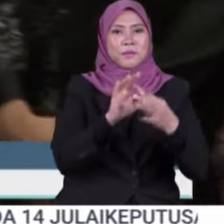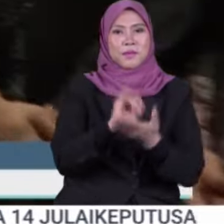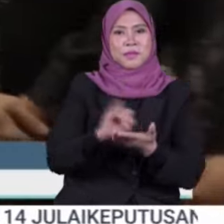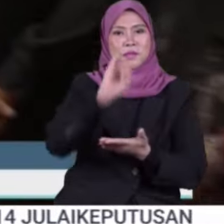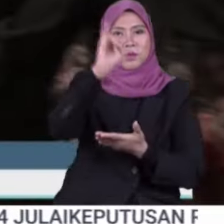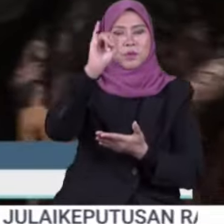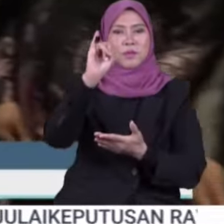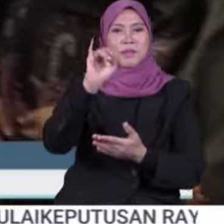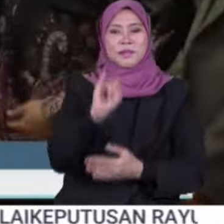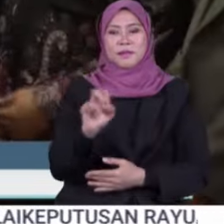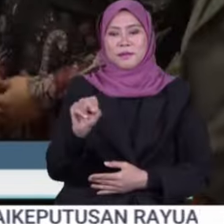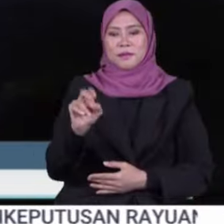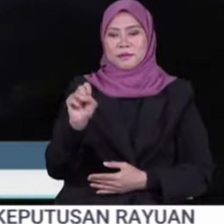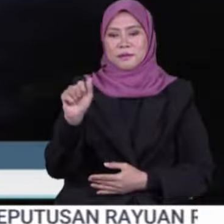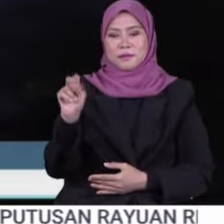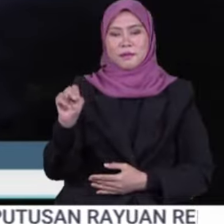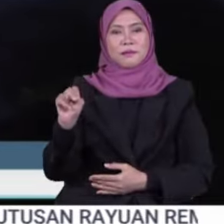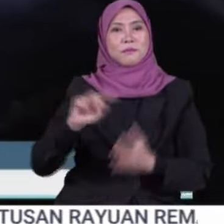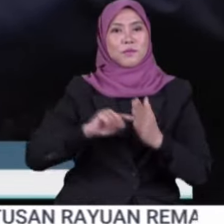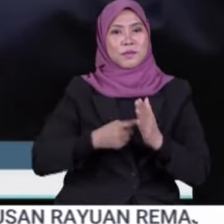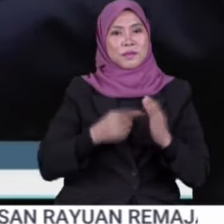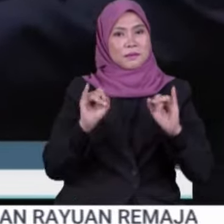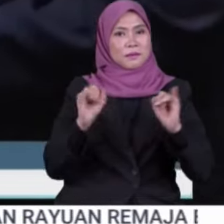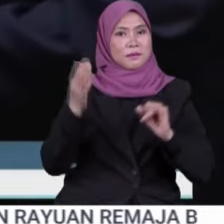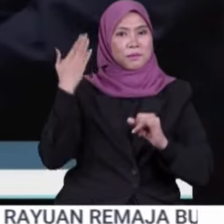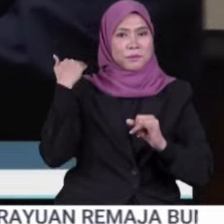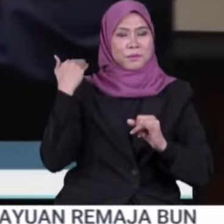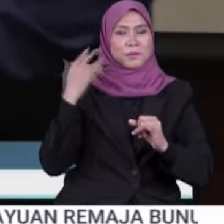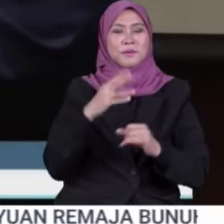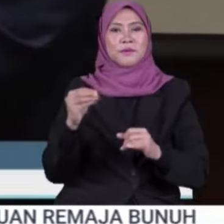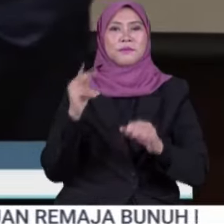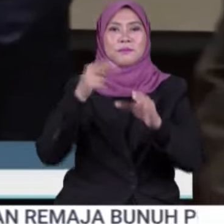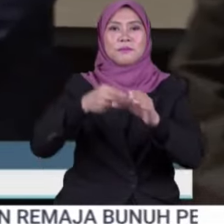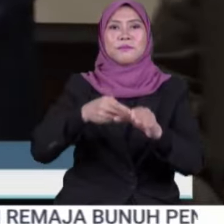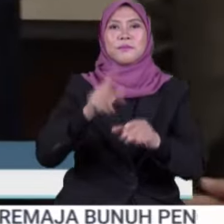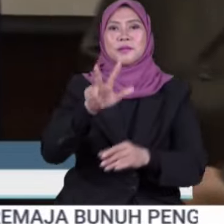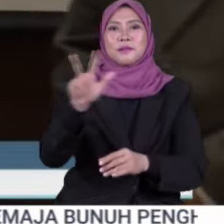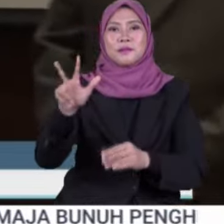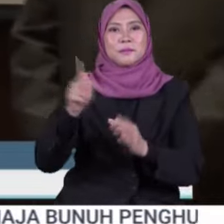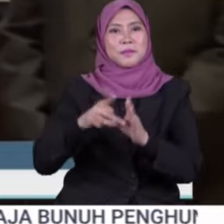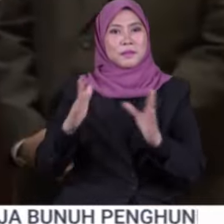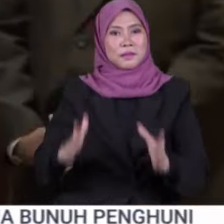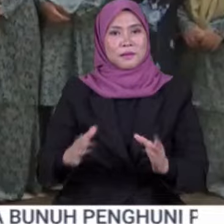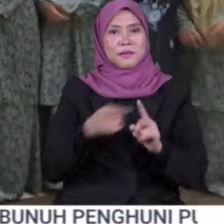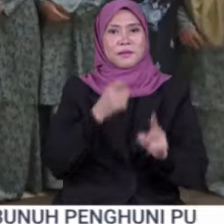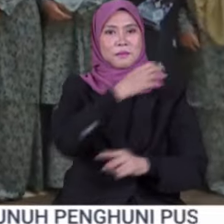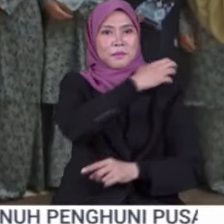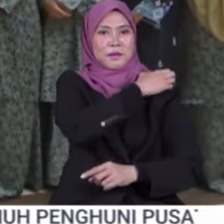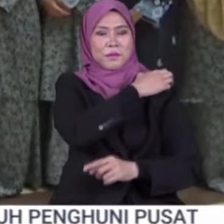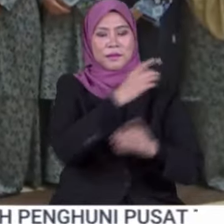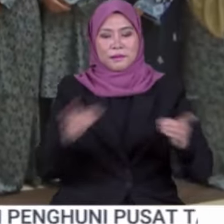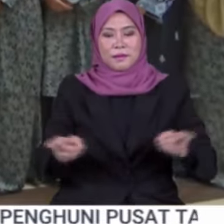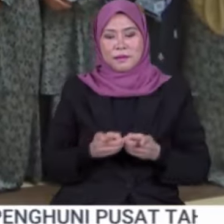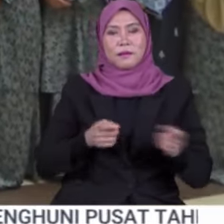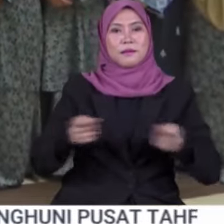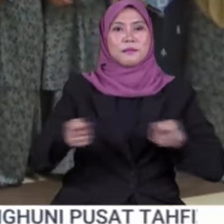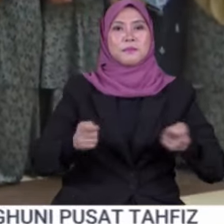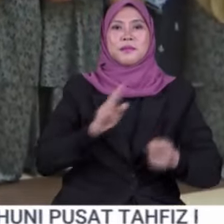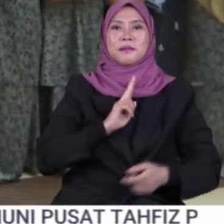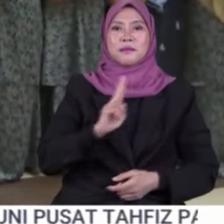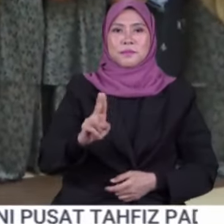Awam Negeri Insan yang berlangsung sejak Isnin lalu ini disertai 33 peserta terdiri pegawai daerah tadbir agama